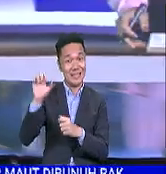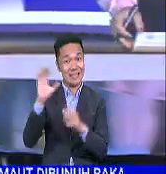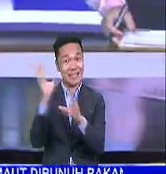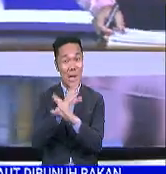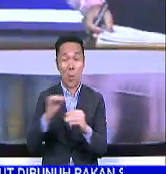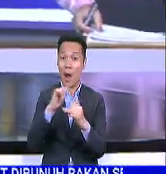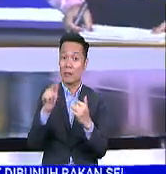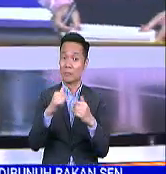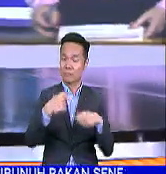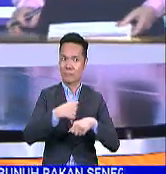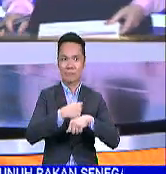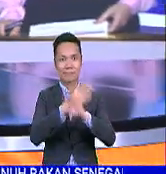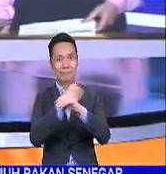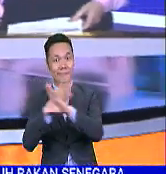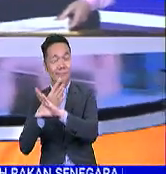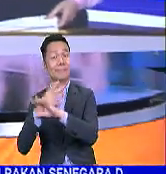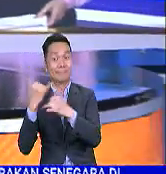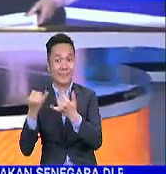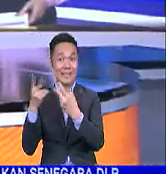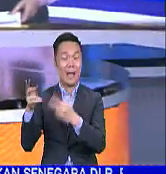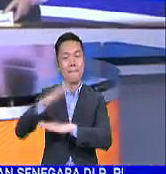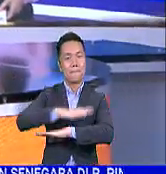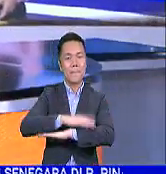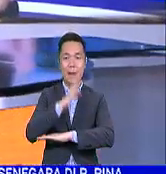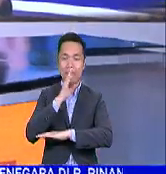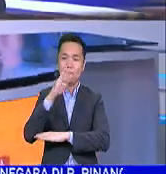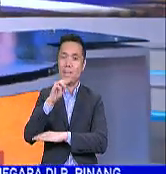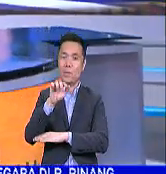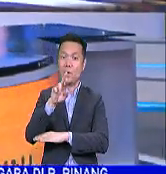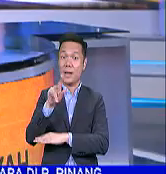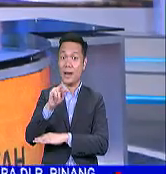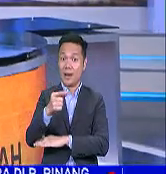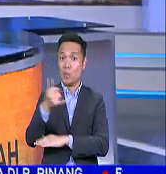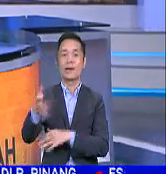secara maya mengikut norma baru. Vanessa Mering teruskan perinciannya.